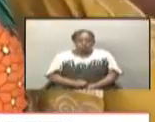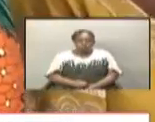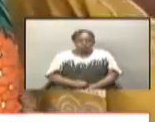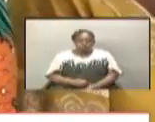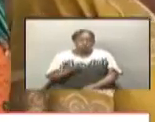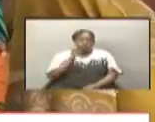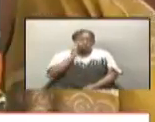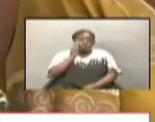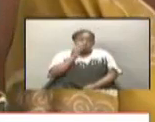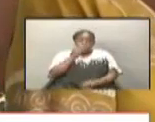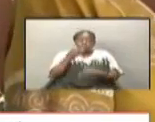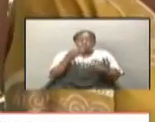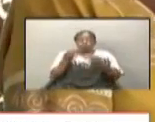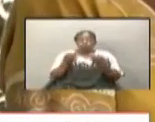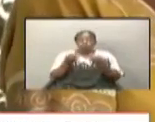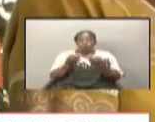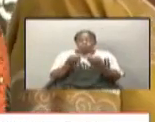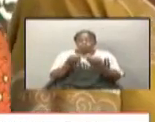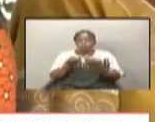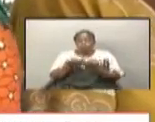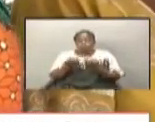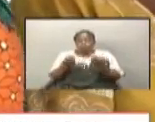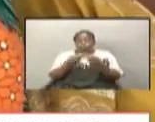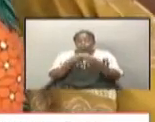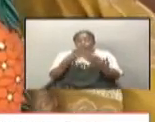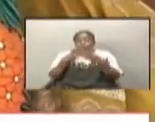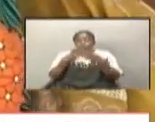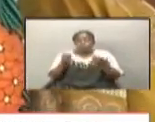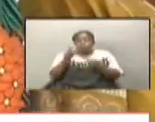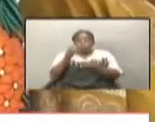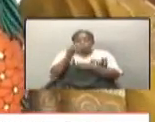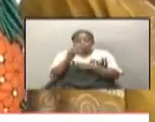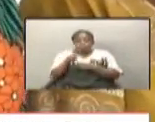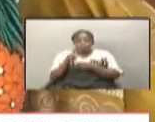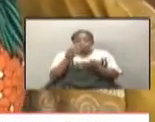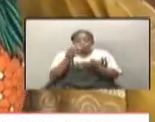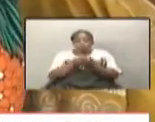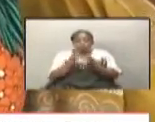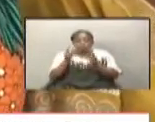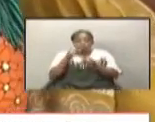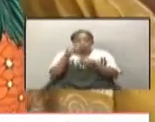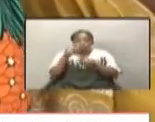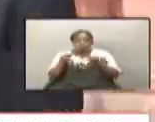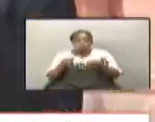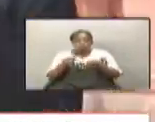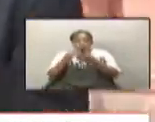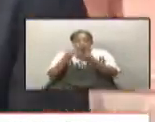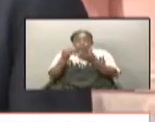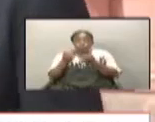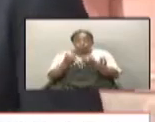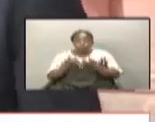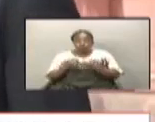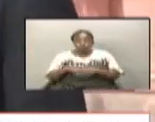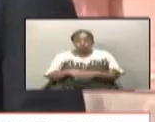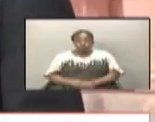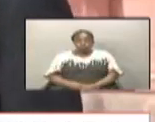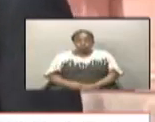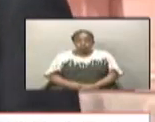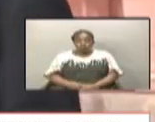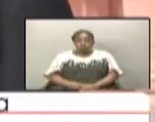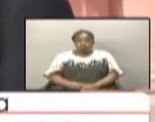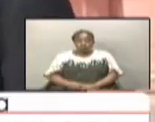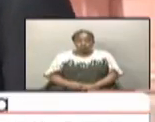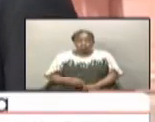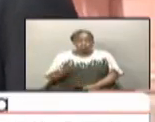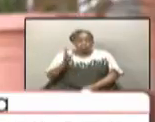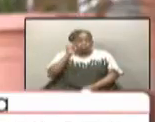Zasi dabinga lokuvwa ko moto abaddo benyu tasaba kungubaze okongera kubirira una mwando shall miss him already you have